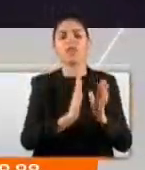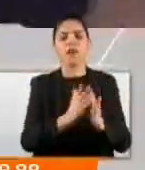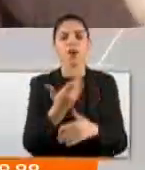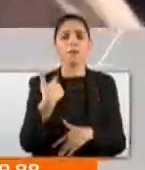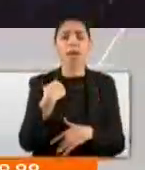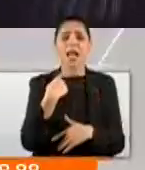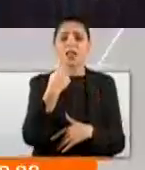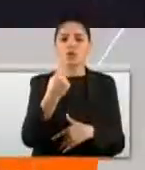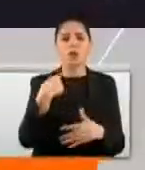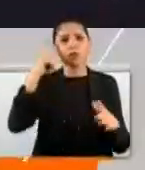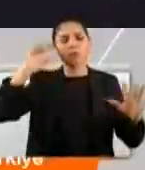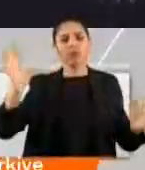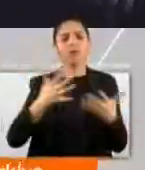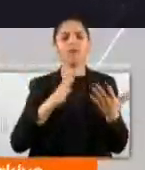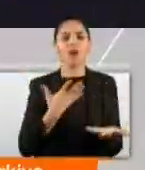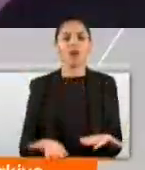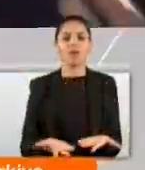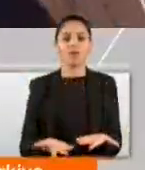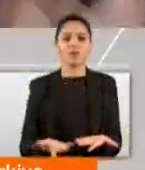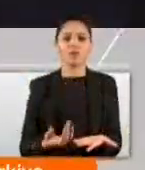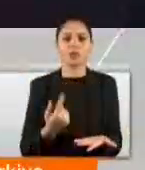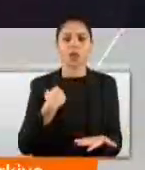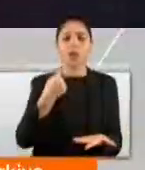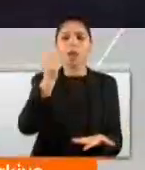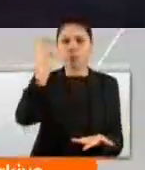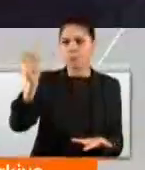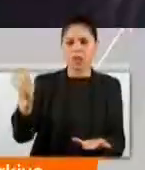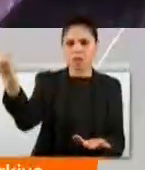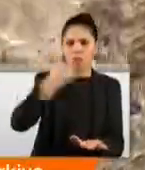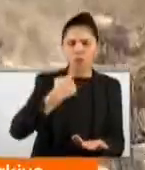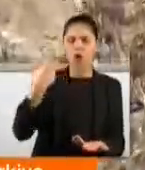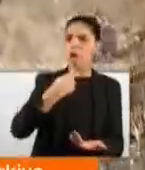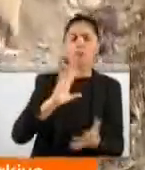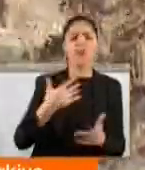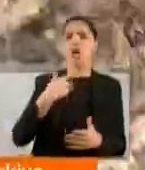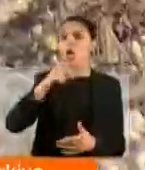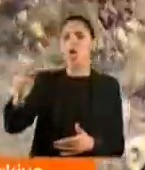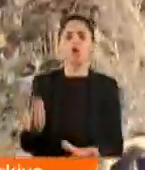artık cinnet geçiriyorum abla burada. Ya biri beni öldürecek, ya birini ben öldüreceğim.